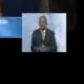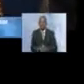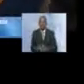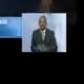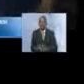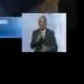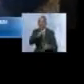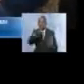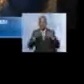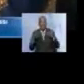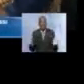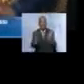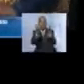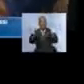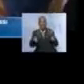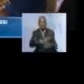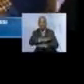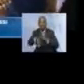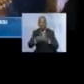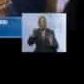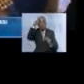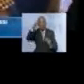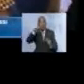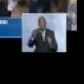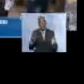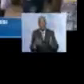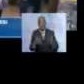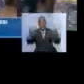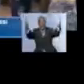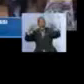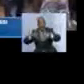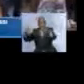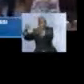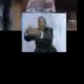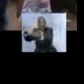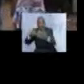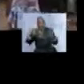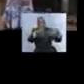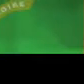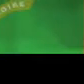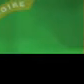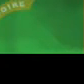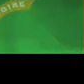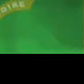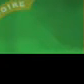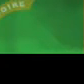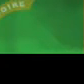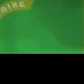à ouvrir les portes des ménages pour que l'objectif national de 0 cas de poliomyélite en Côte d'Ivoire soit atteint.